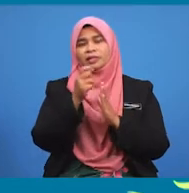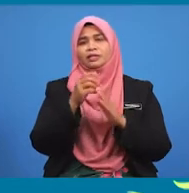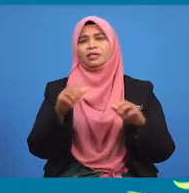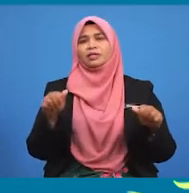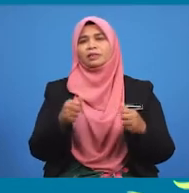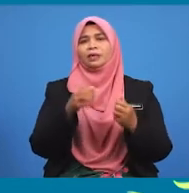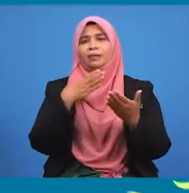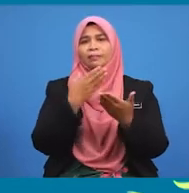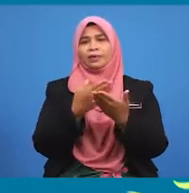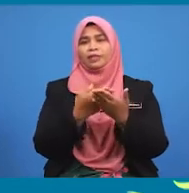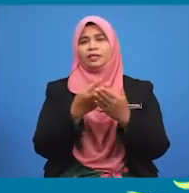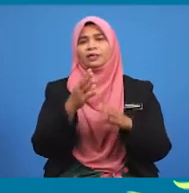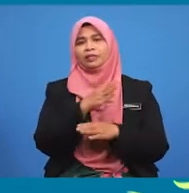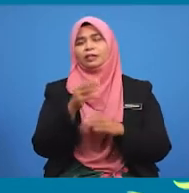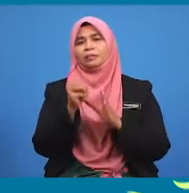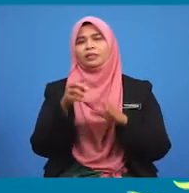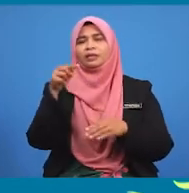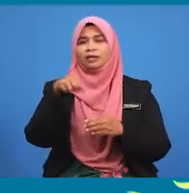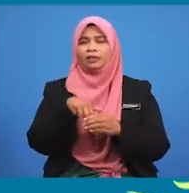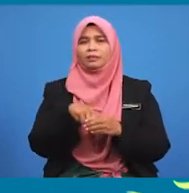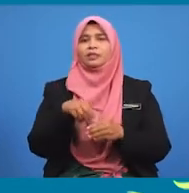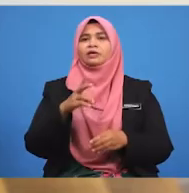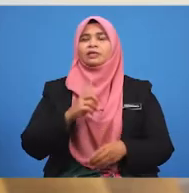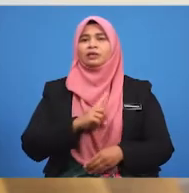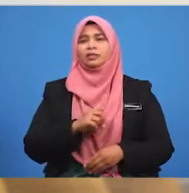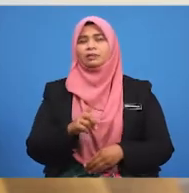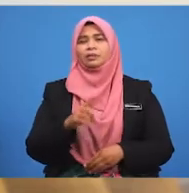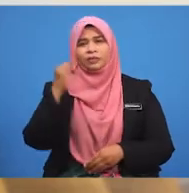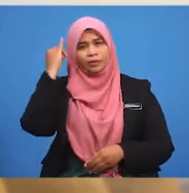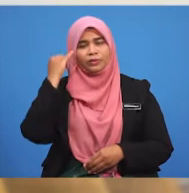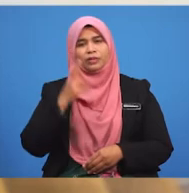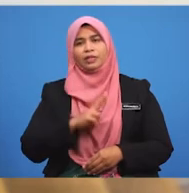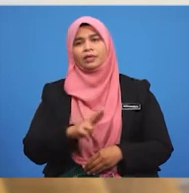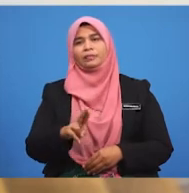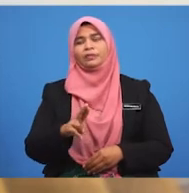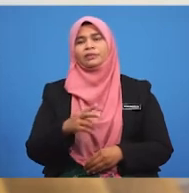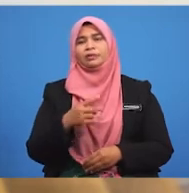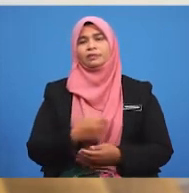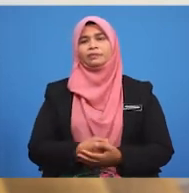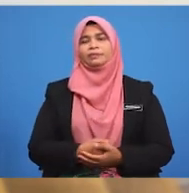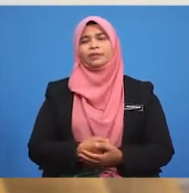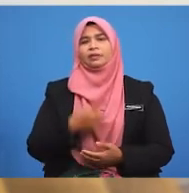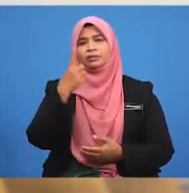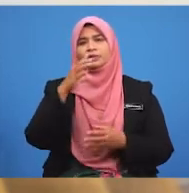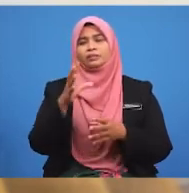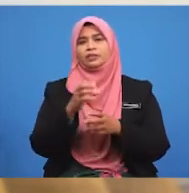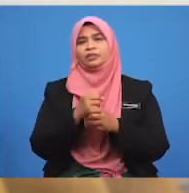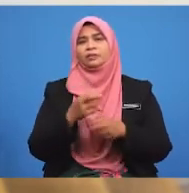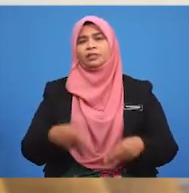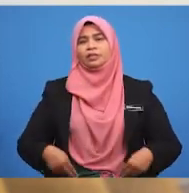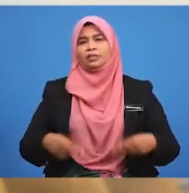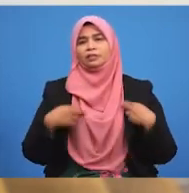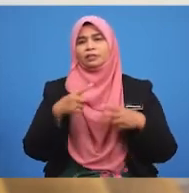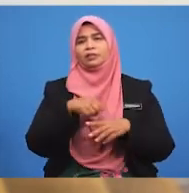mendalami ilmu pengetahuan agama. Bagi mencapai kecemerlangan dalam kehidupan di dunia dan di akhirat,